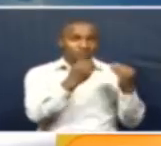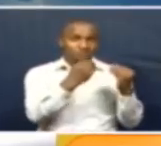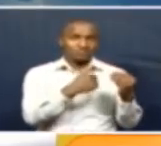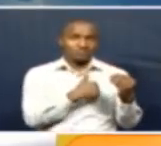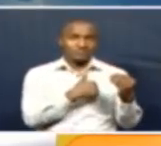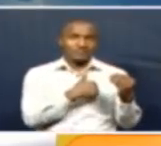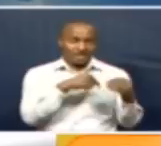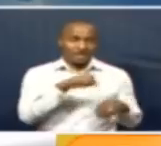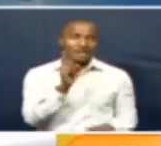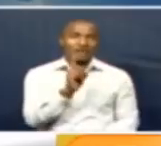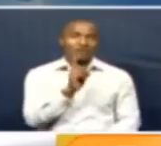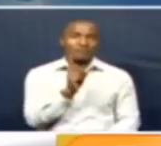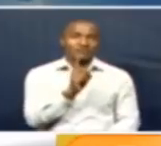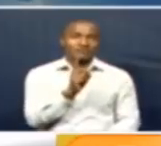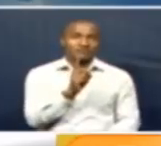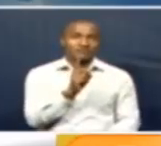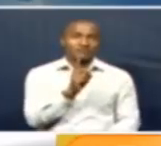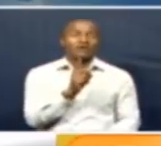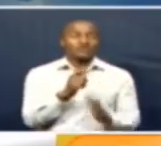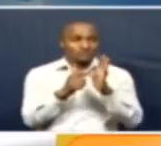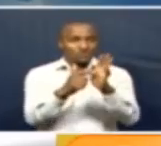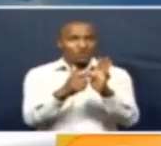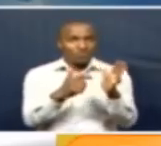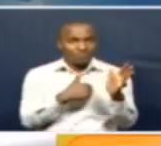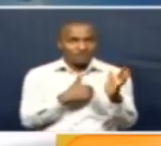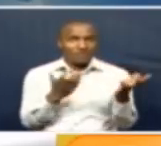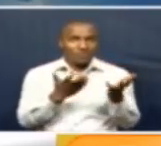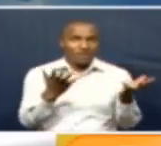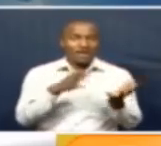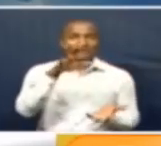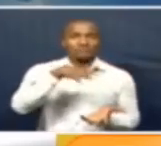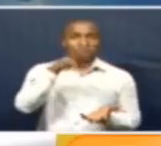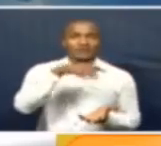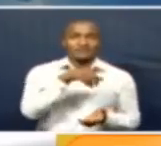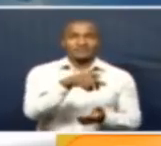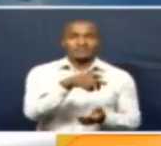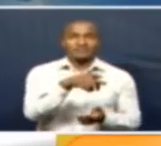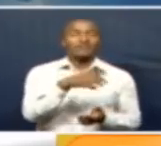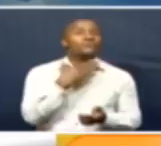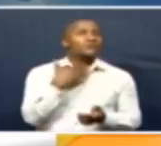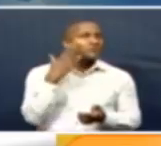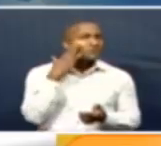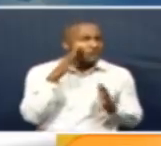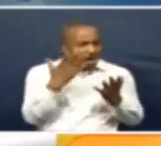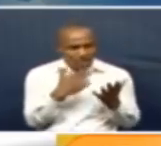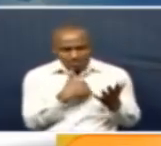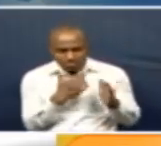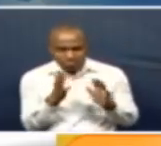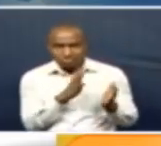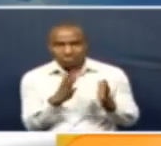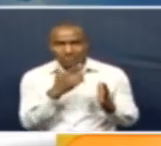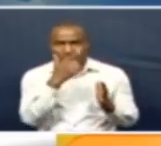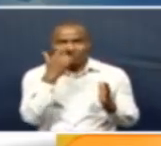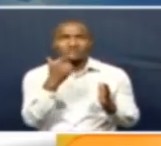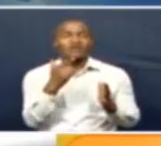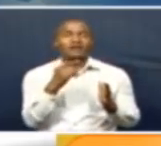hapa Nairobi. Alinipeleka center mahali kulikuwa na supermarket. Alikuwa anataka kujua vile nafanya juu yeye alinipata